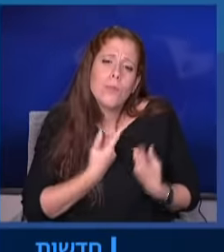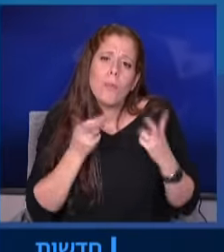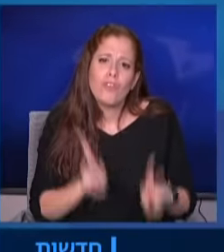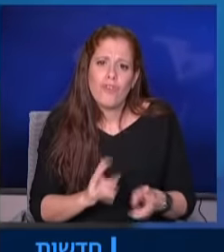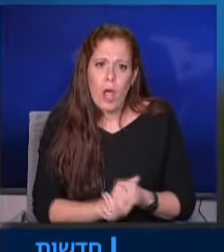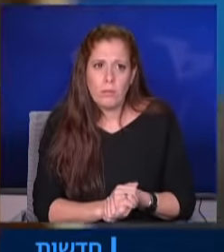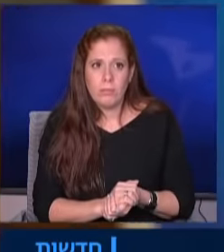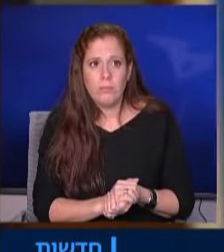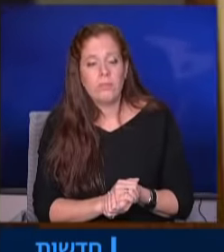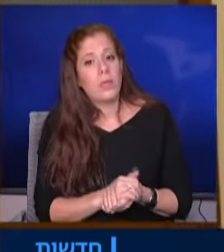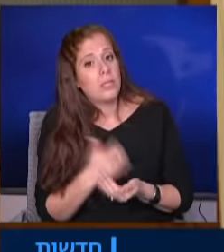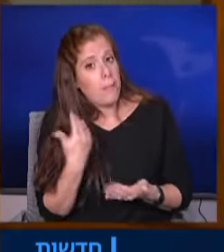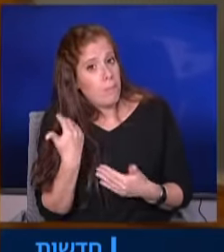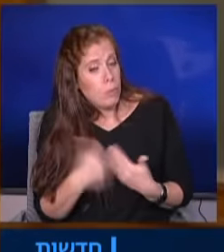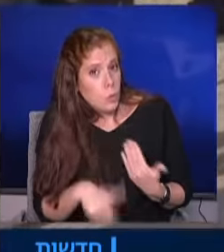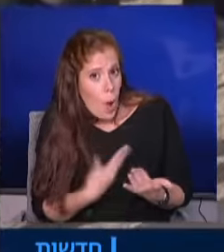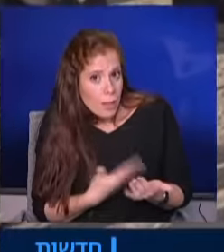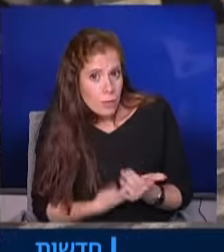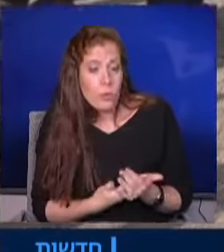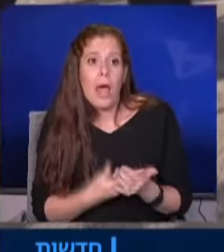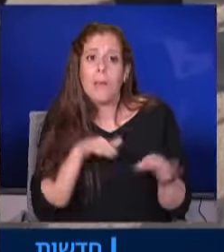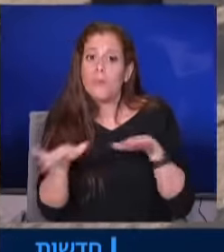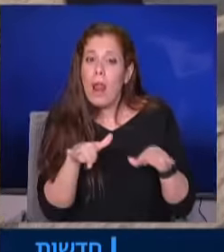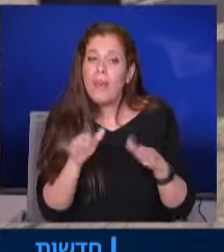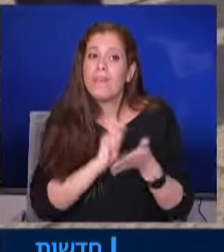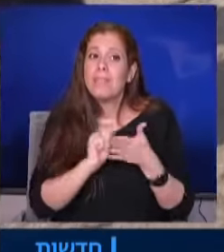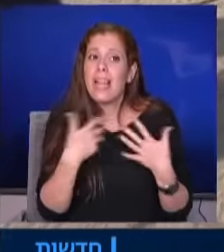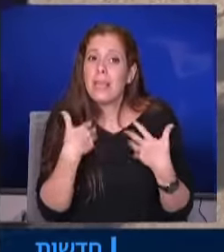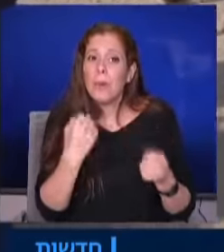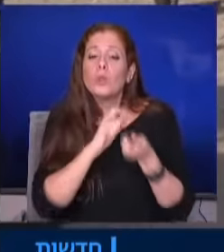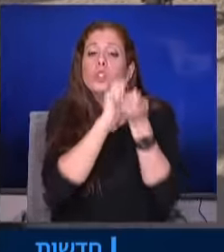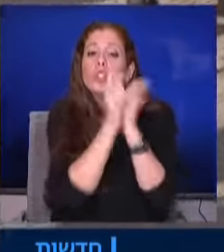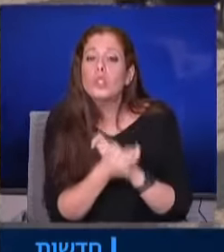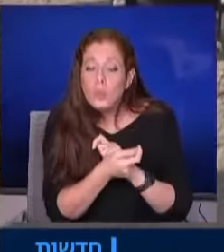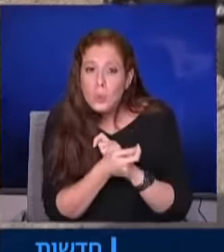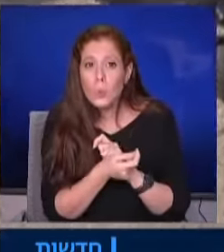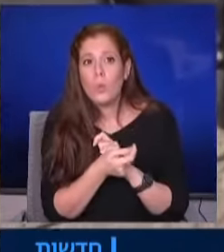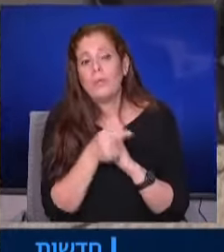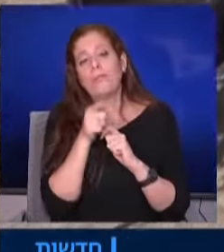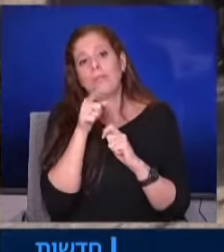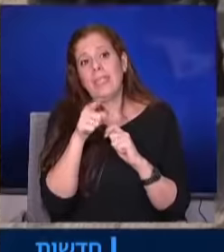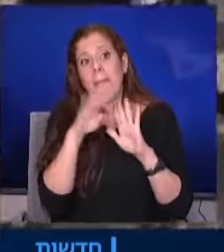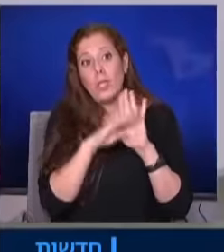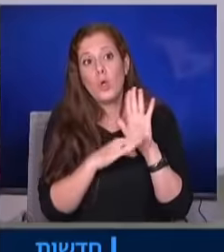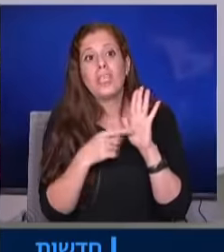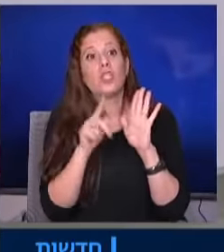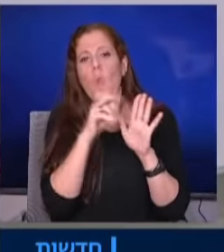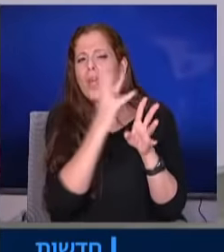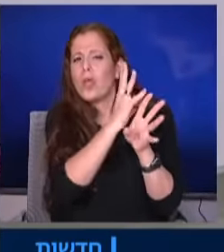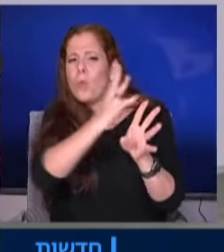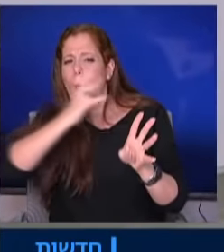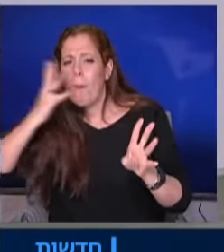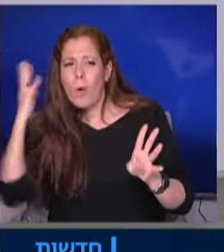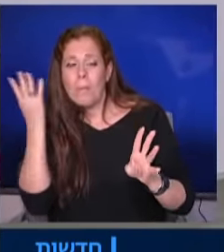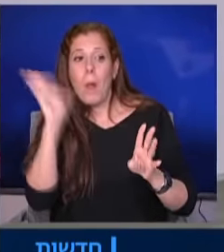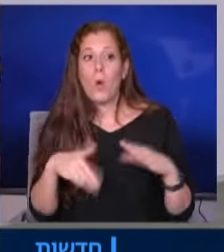בשורה התחתונה, הממשלה ומשרד הבריאות שינו את מדיניות הבדיקות כדי להימנע מתורים ארוכים במתחמי הבדיקות, למרות